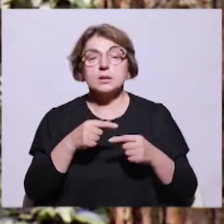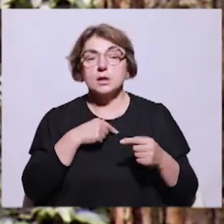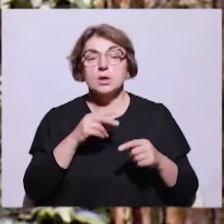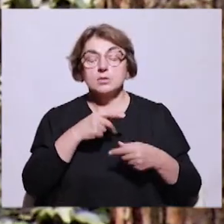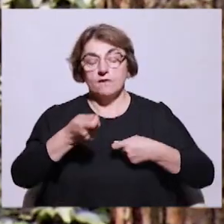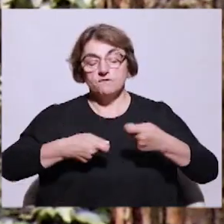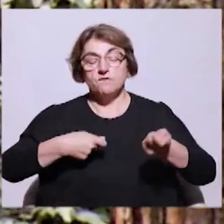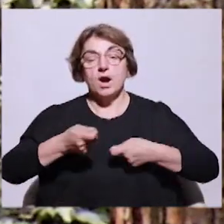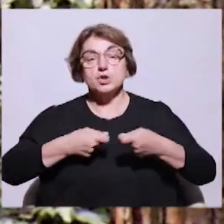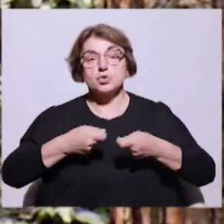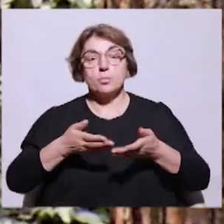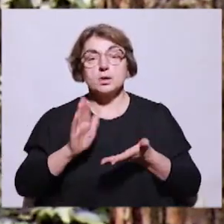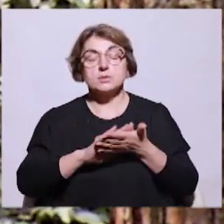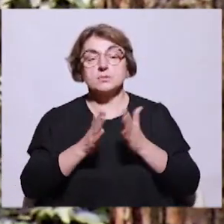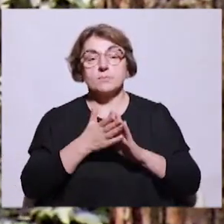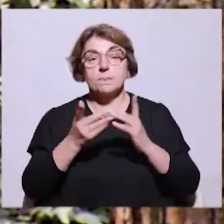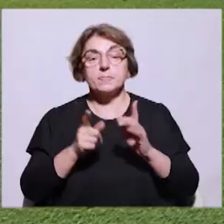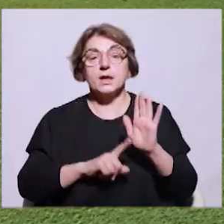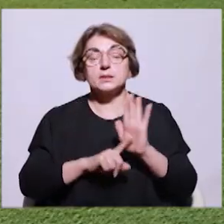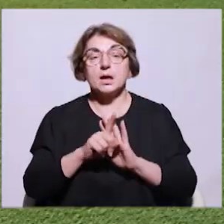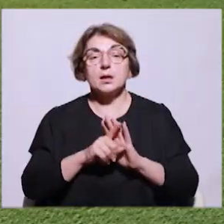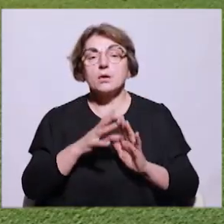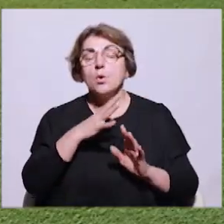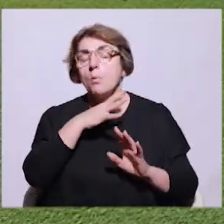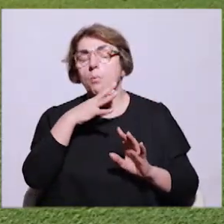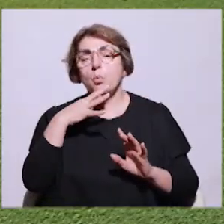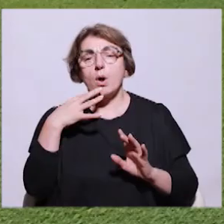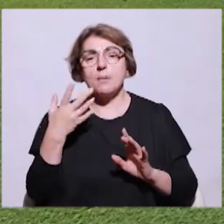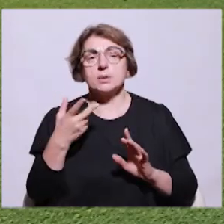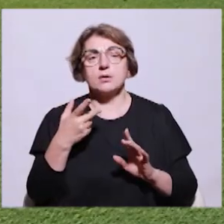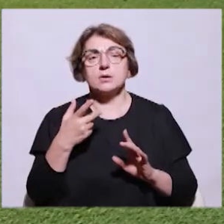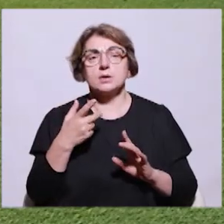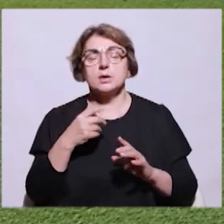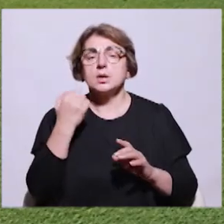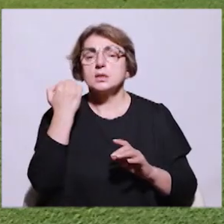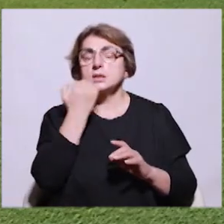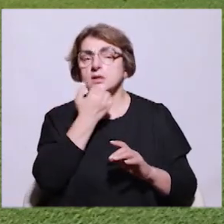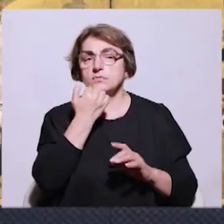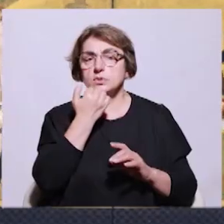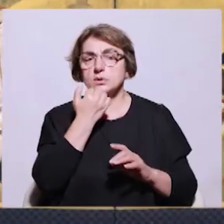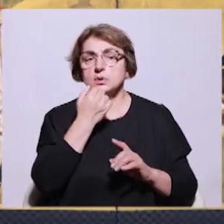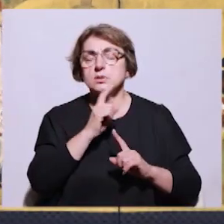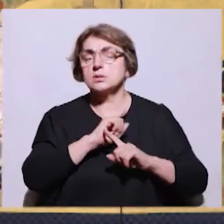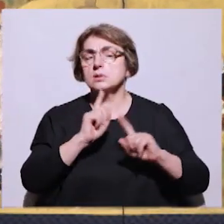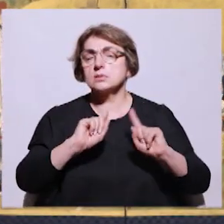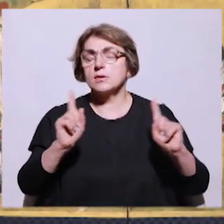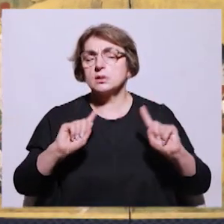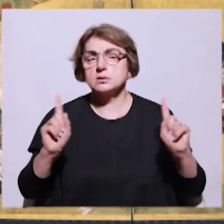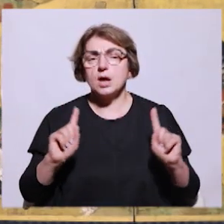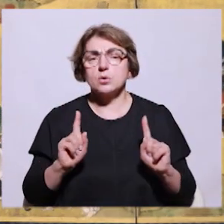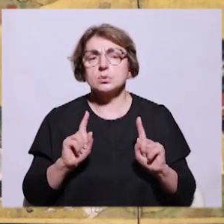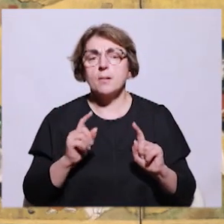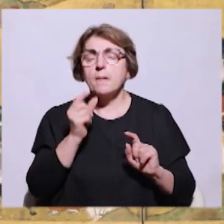პარტნიორები ვაჭრობაში. და დაიწყეს უამრავი ნივთის, ეგზოტიკური